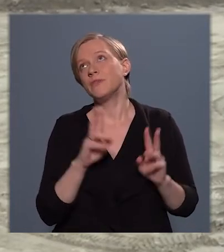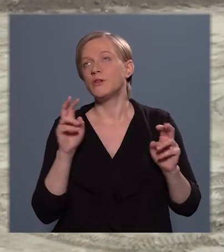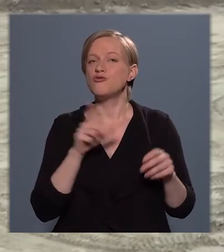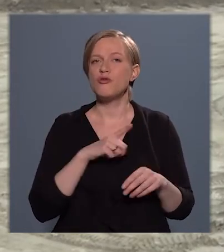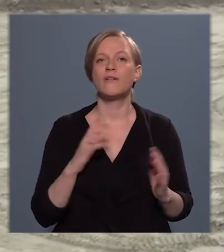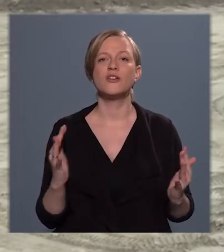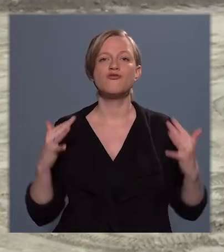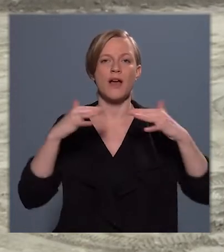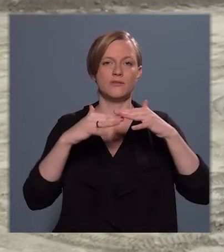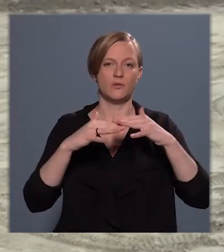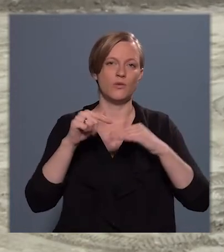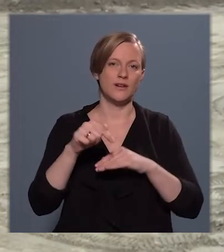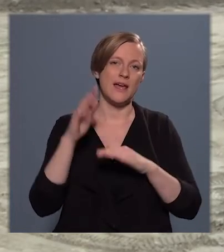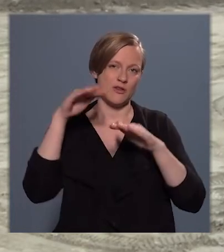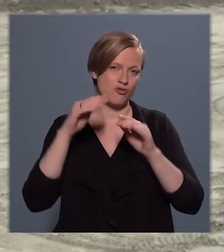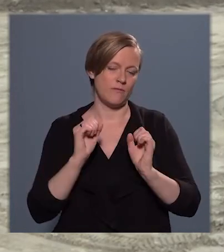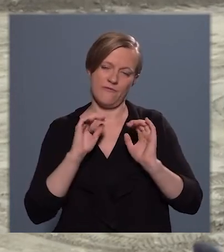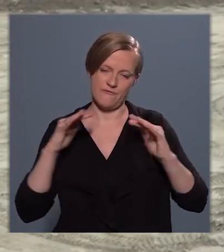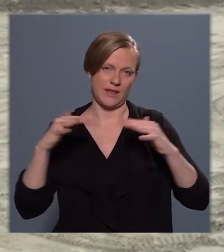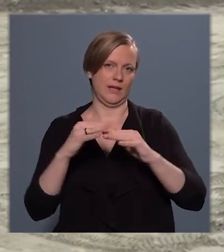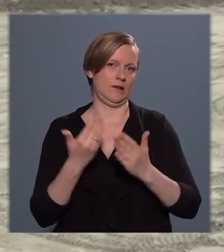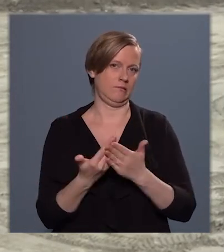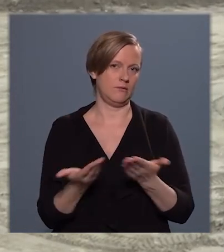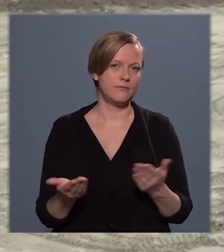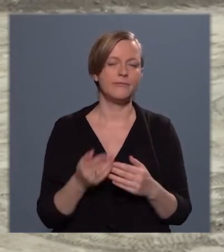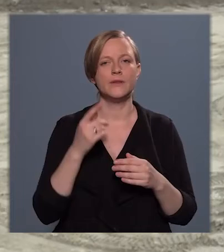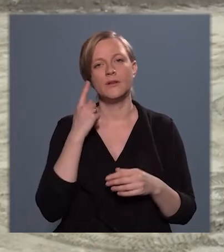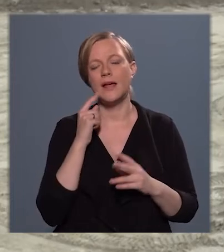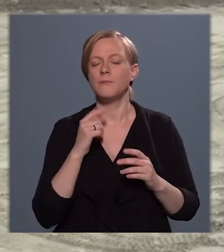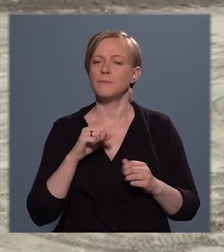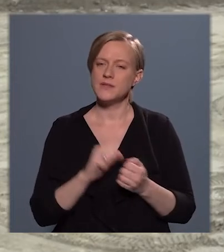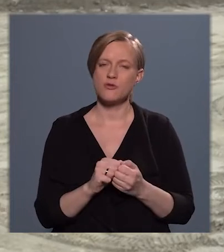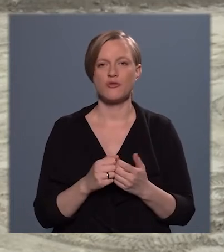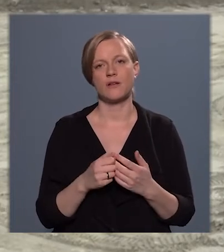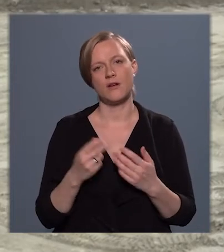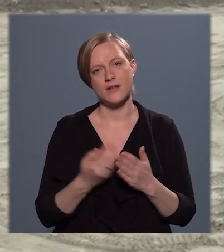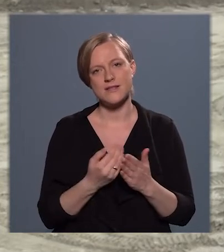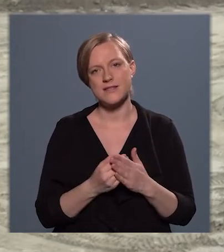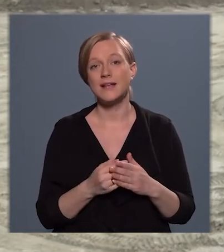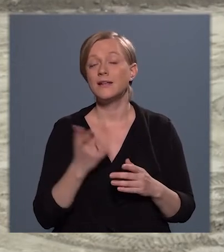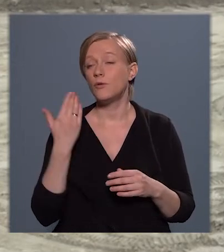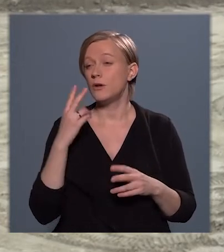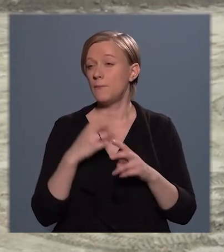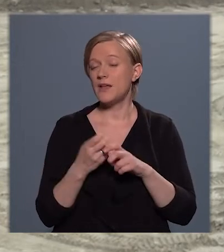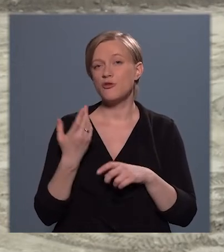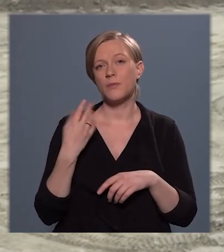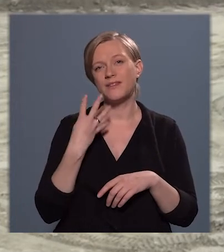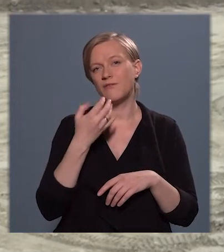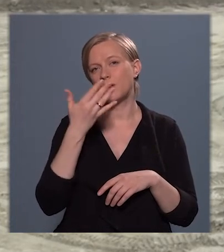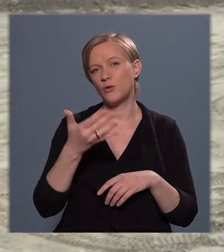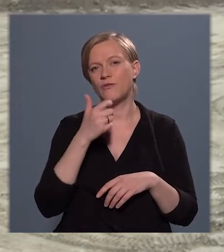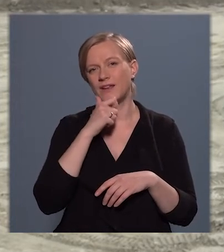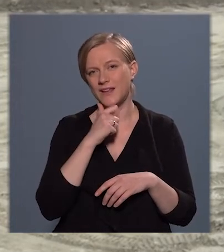legalább fedett, és esőben lehet biztonsággal használni egy 200-as pályát. De most, mivel egy Bécsben volt egy 40-50 éves komoly